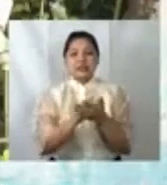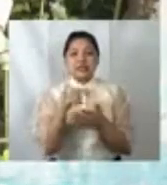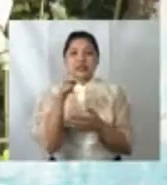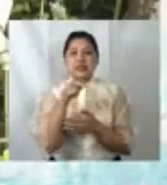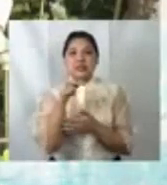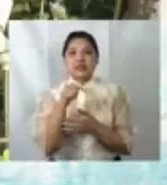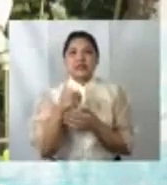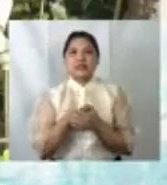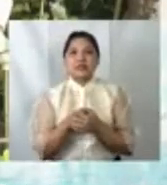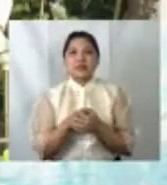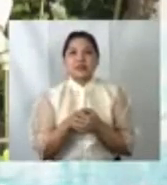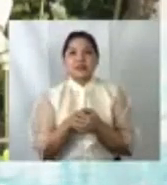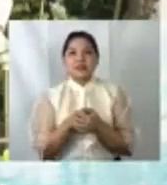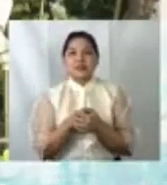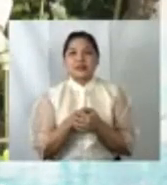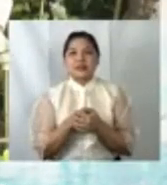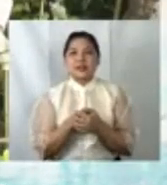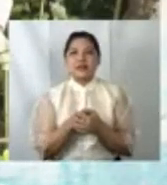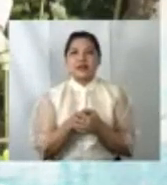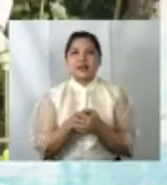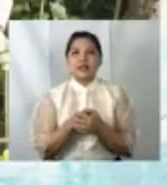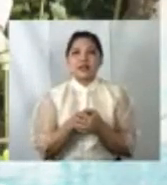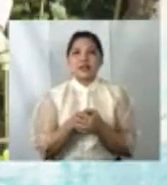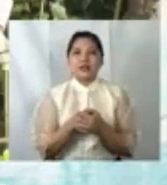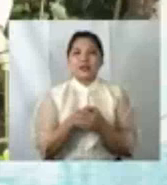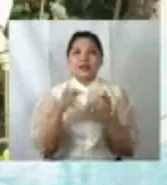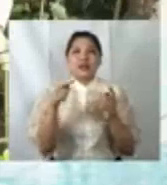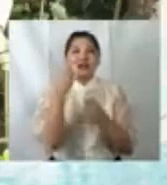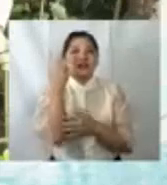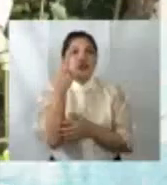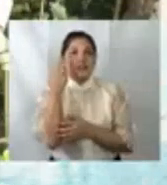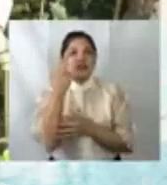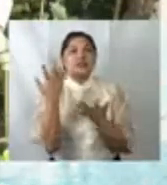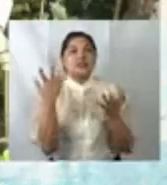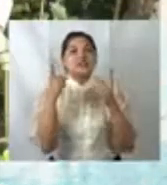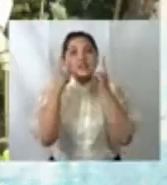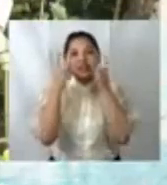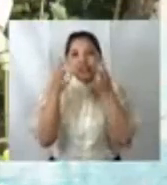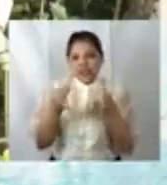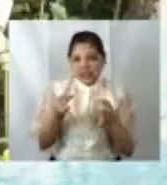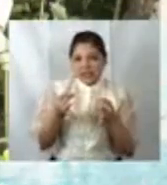kumbaga, precipitating tipping point kung kailan nag-decide talaga si